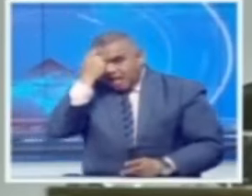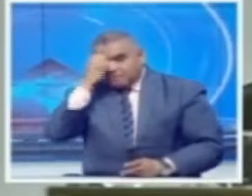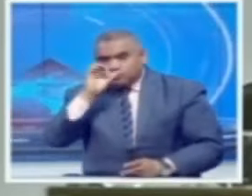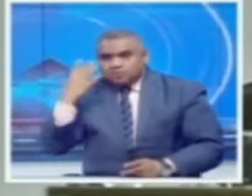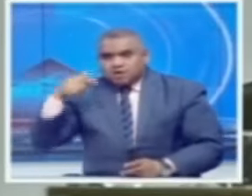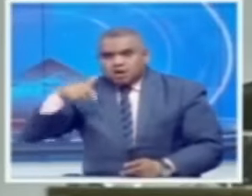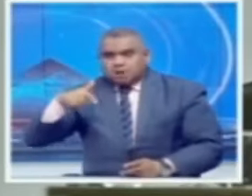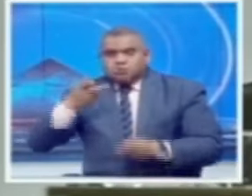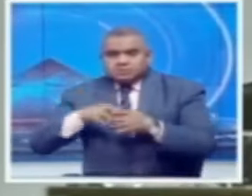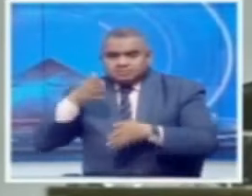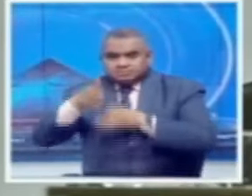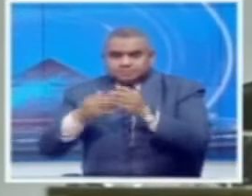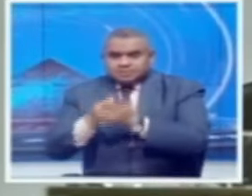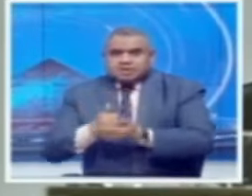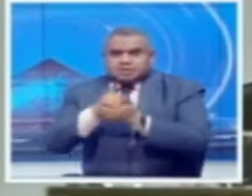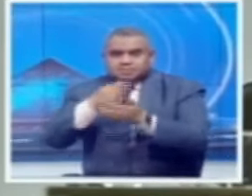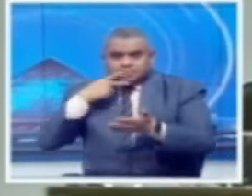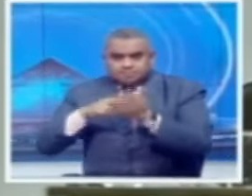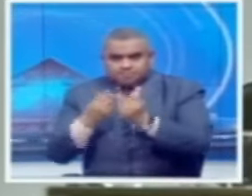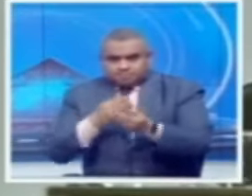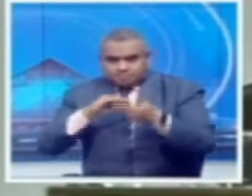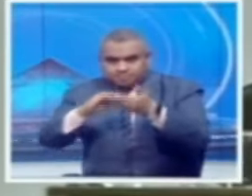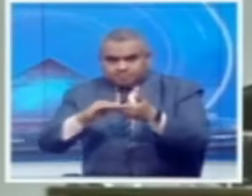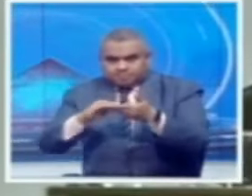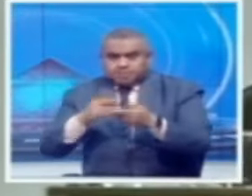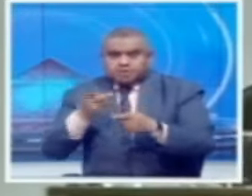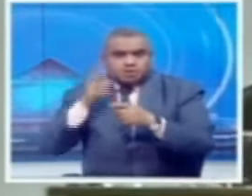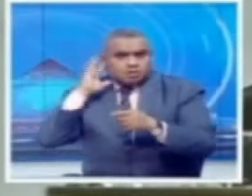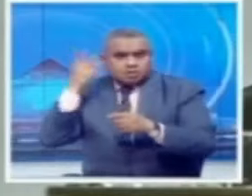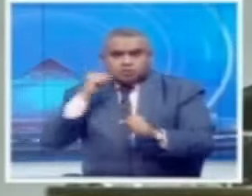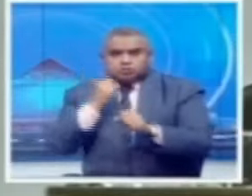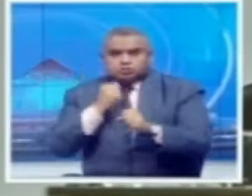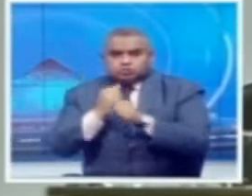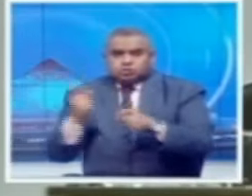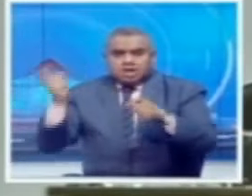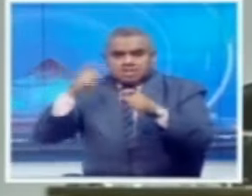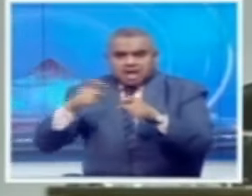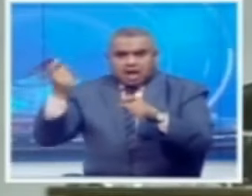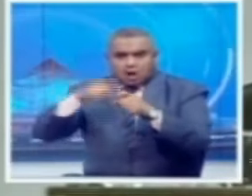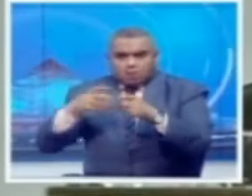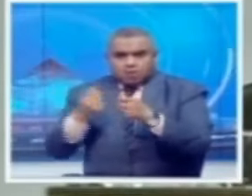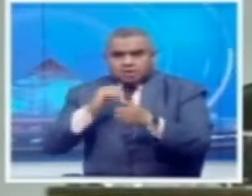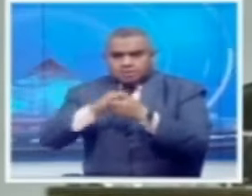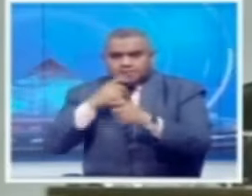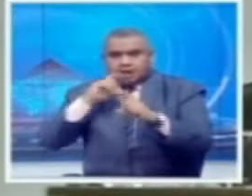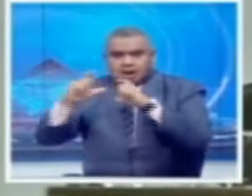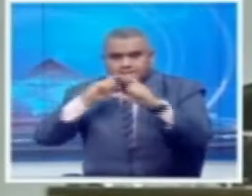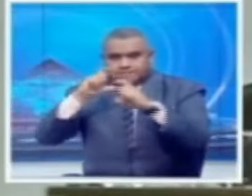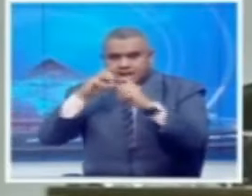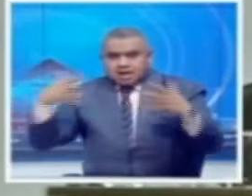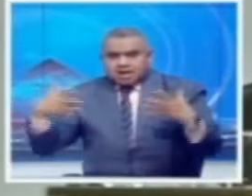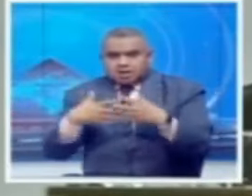أكبر المساهمين في رأس مال البنك، ولديها محفظة تعاون متنامية مع مجموعة البنك تبلغ